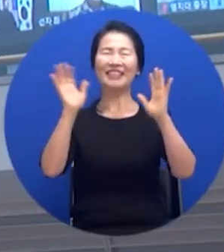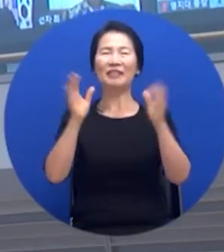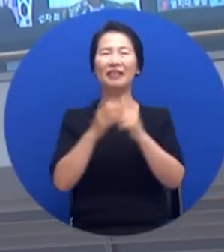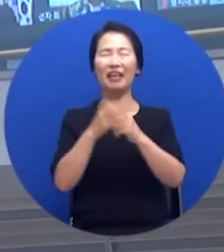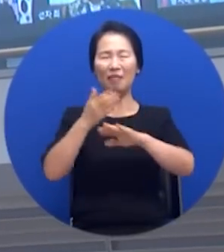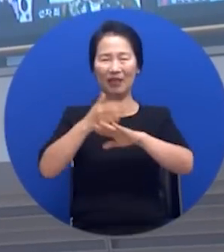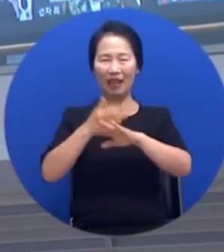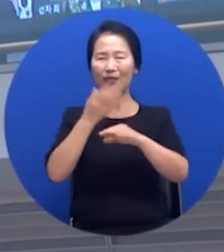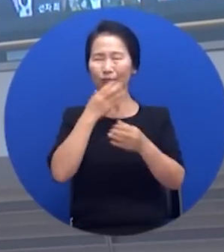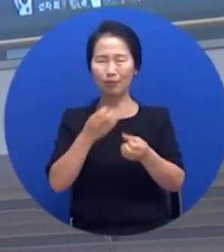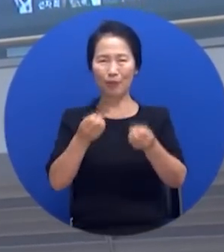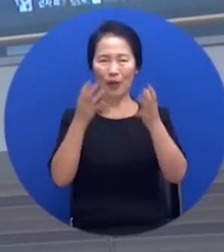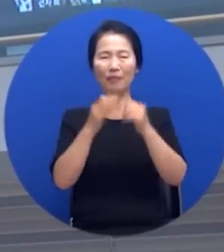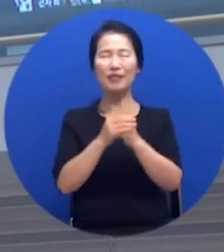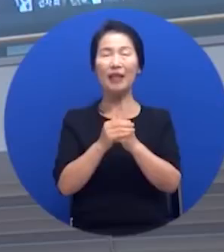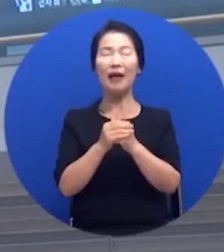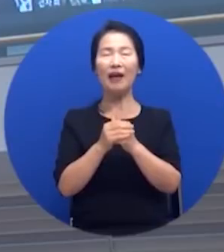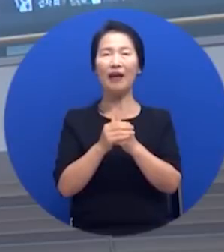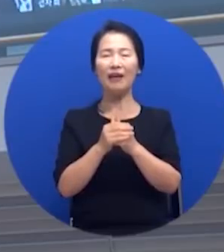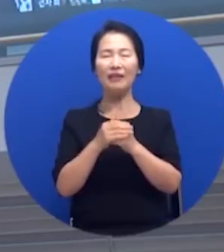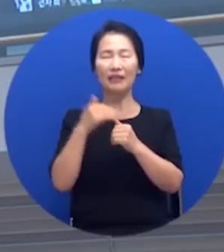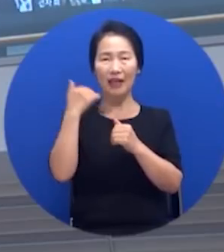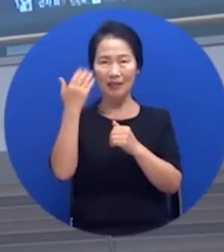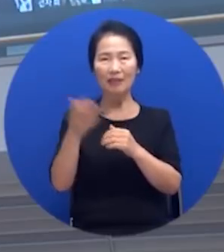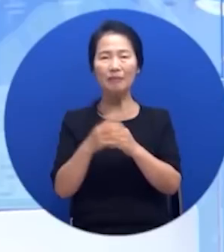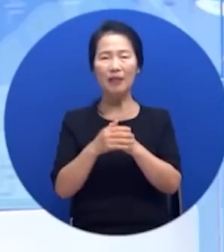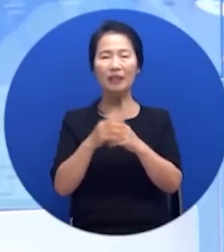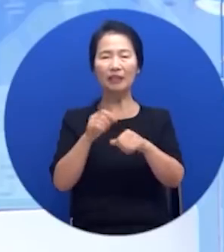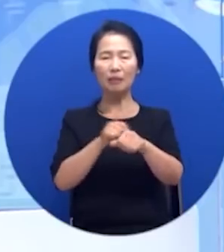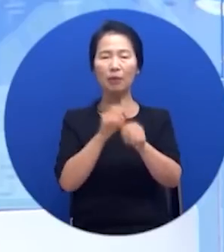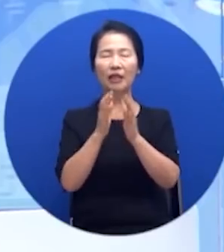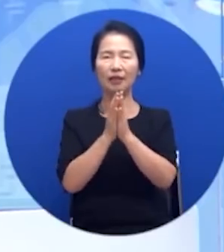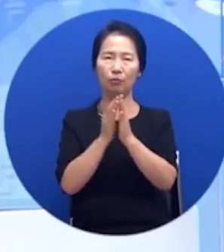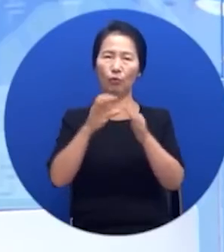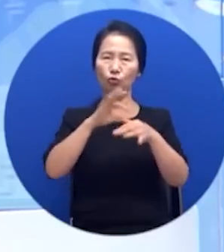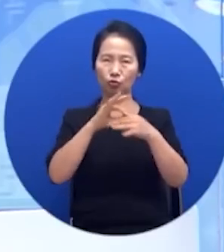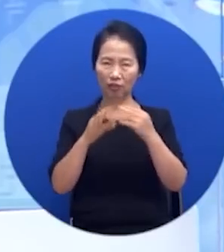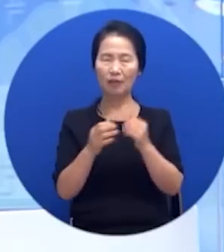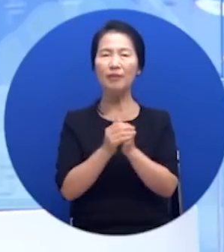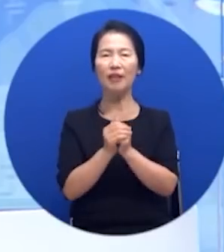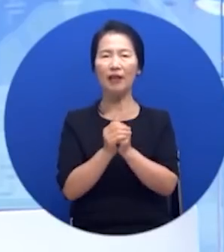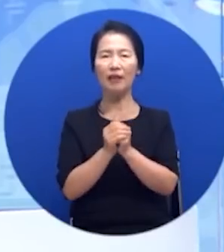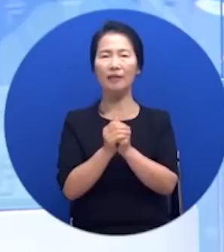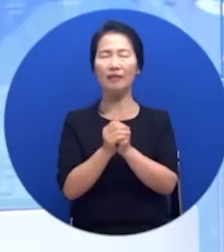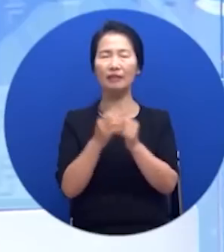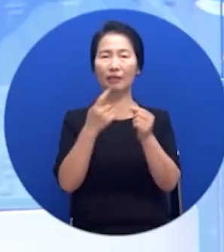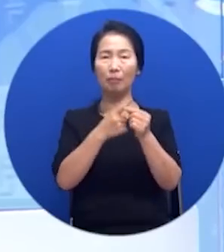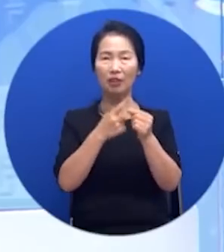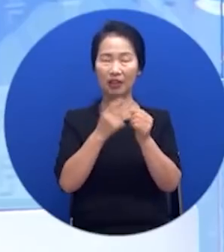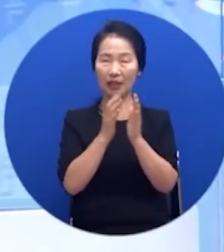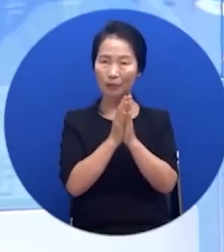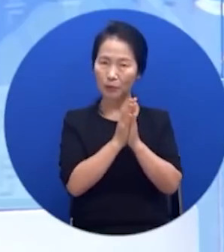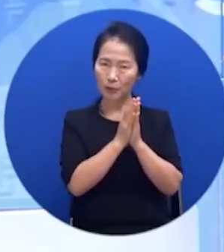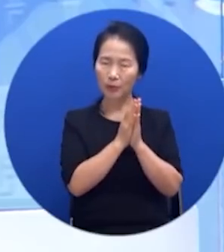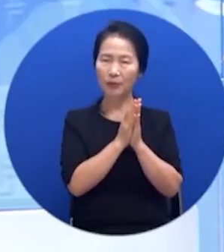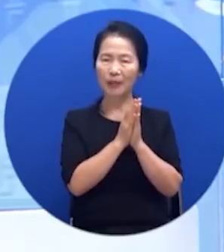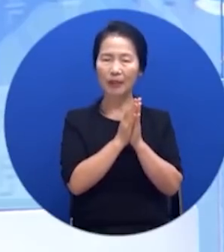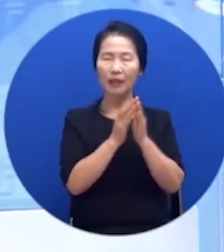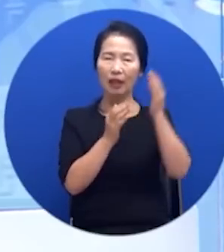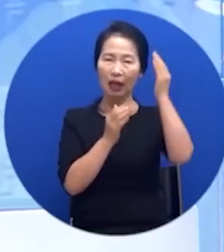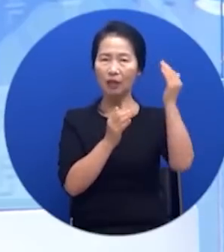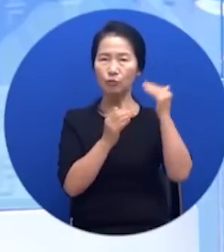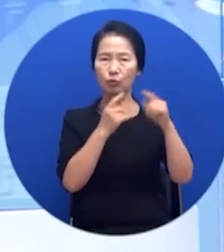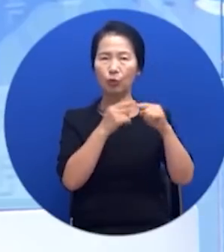축복합니다. 다음은 특별 기도 순서입니다. 첫 번째 기도는